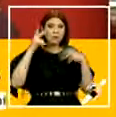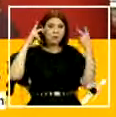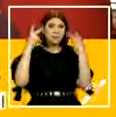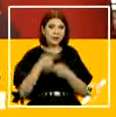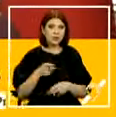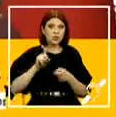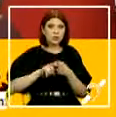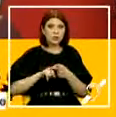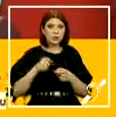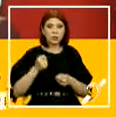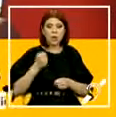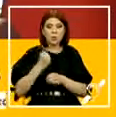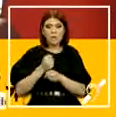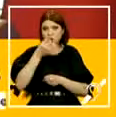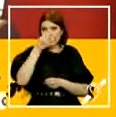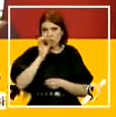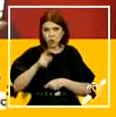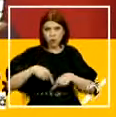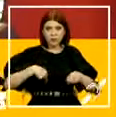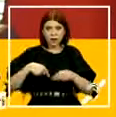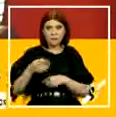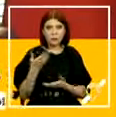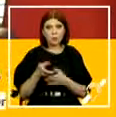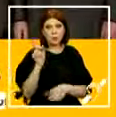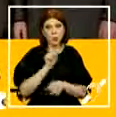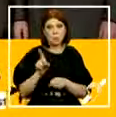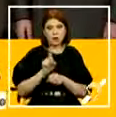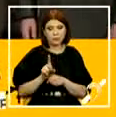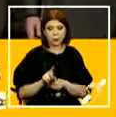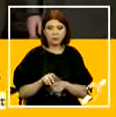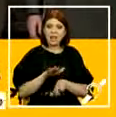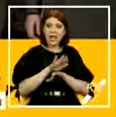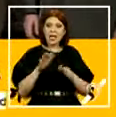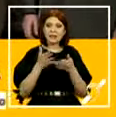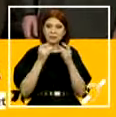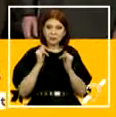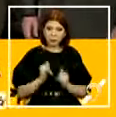privind fluidizarea traficului de mărfuri. Deocamdată acestea au fost informațiile. La revedere!